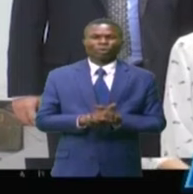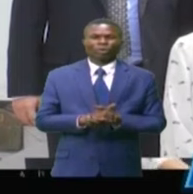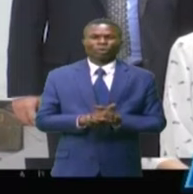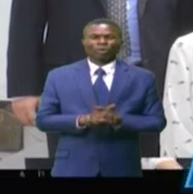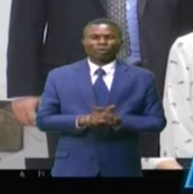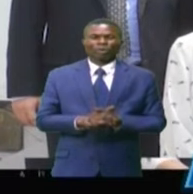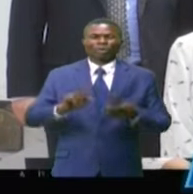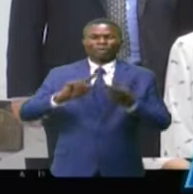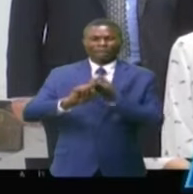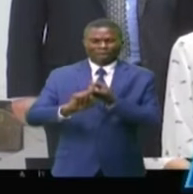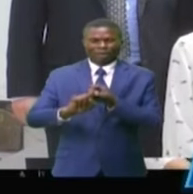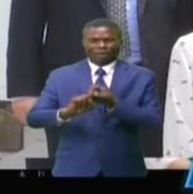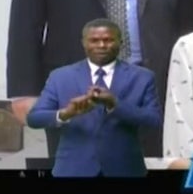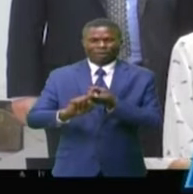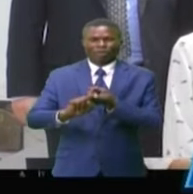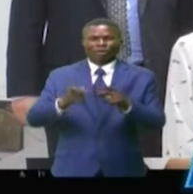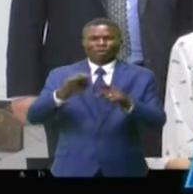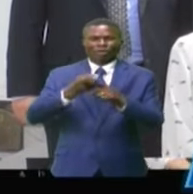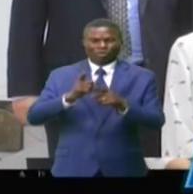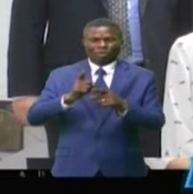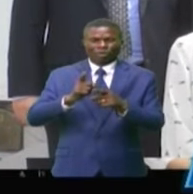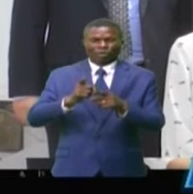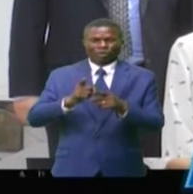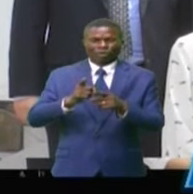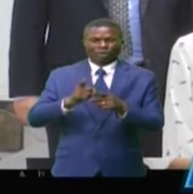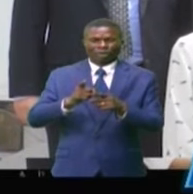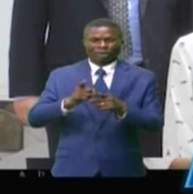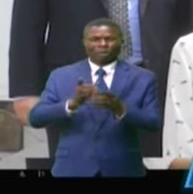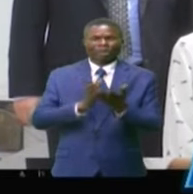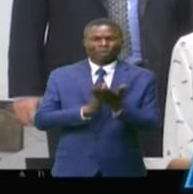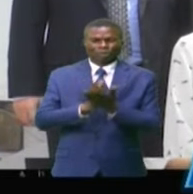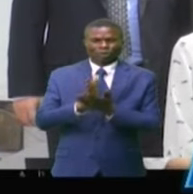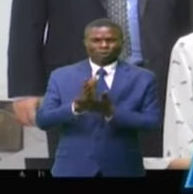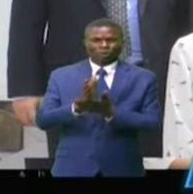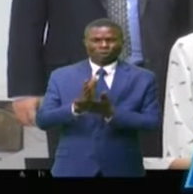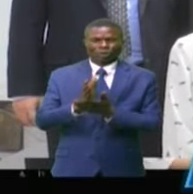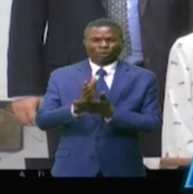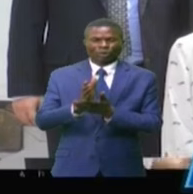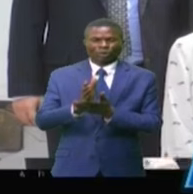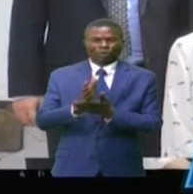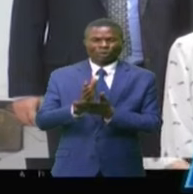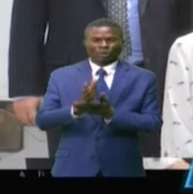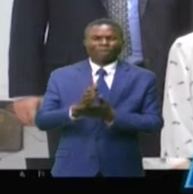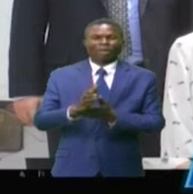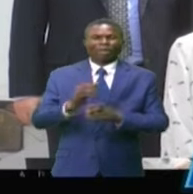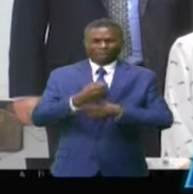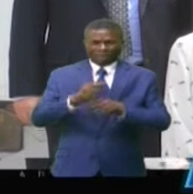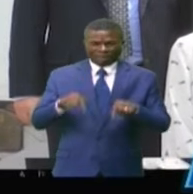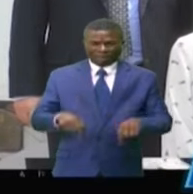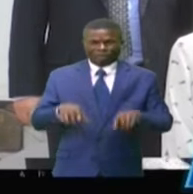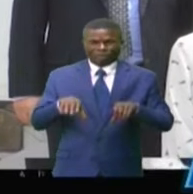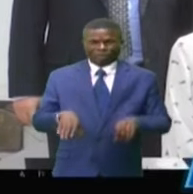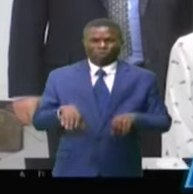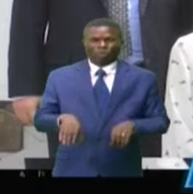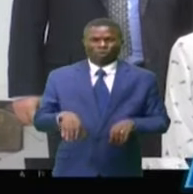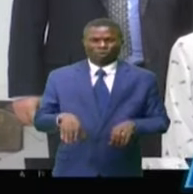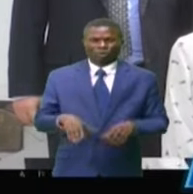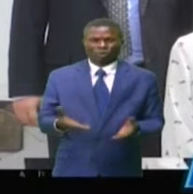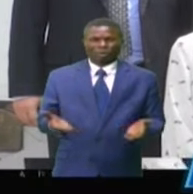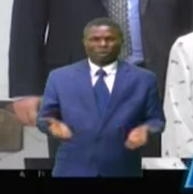la confiance de pourra être bien installée ici au